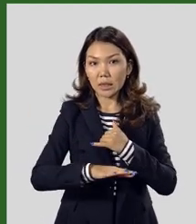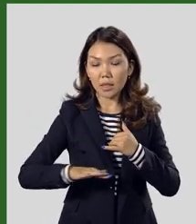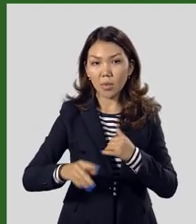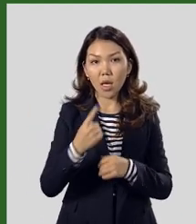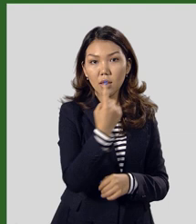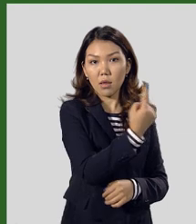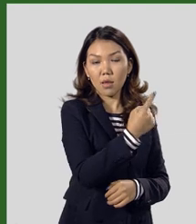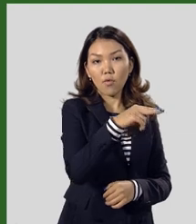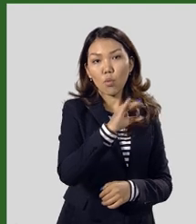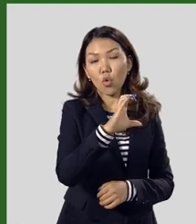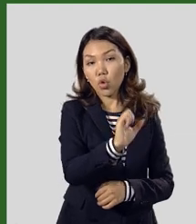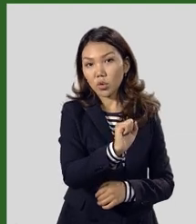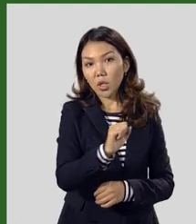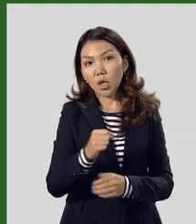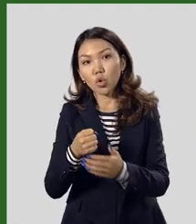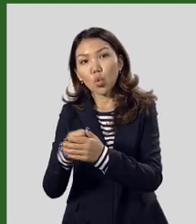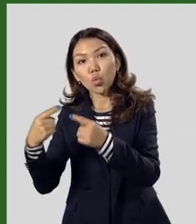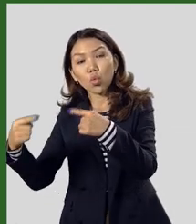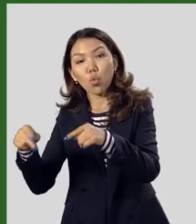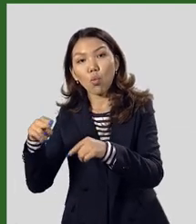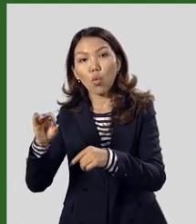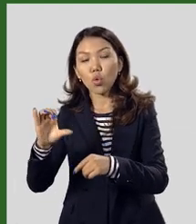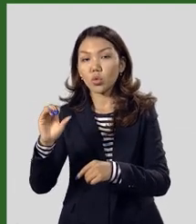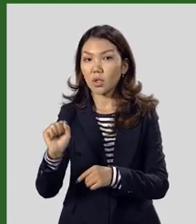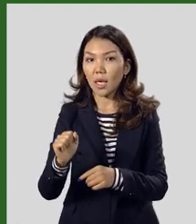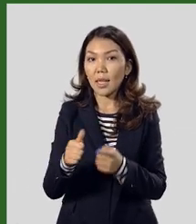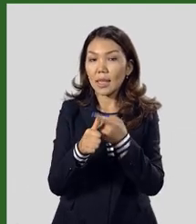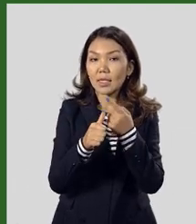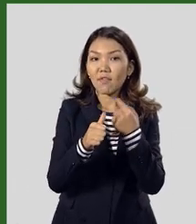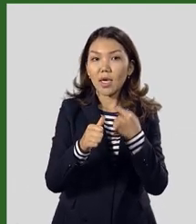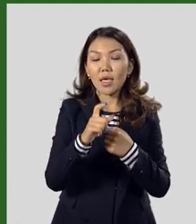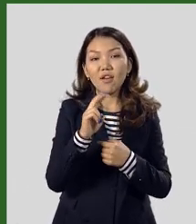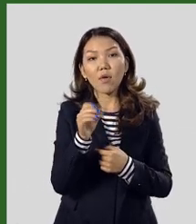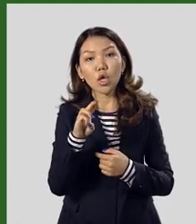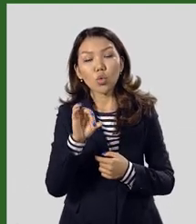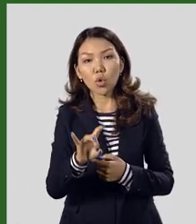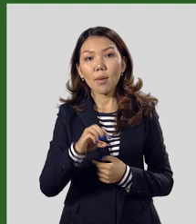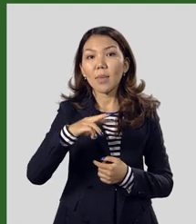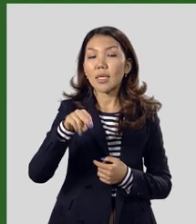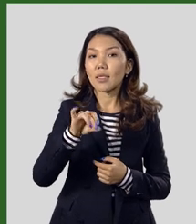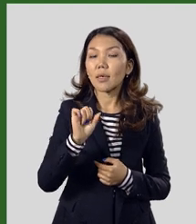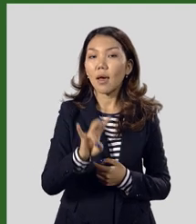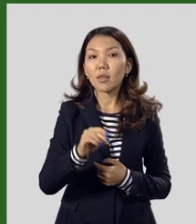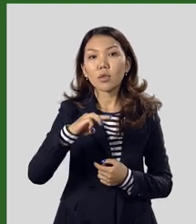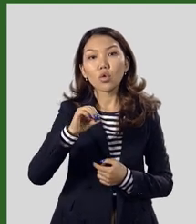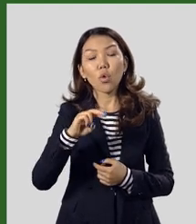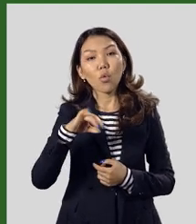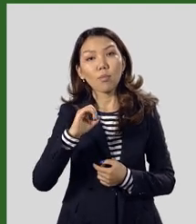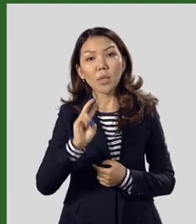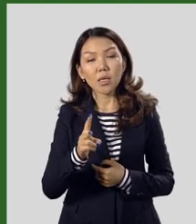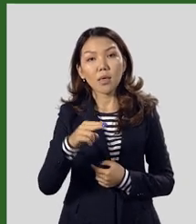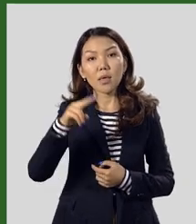от одного полюса до другого, называется экватор, меридиан, тропик,